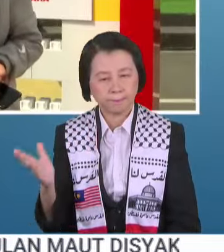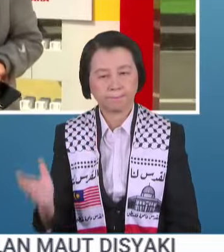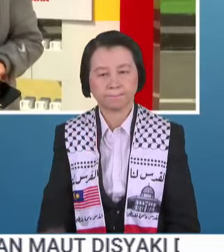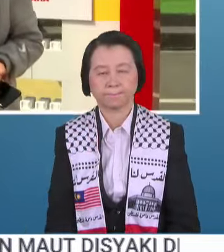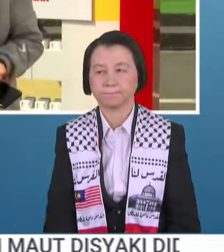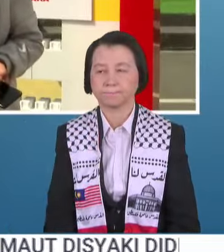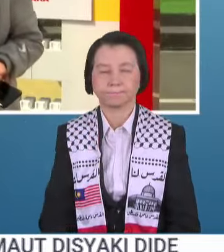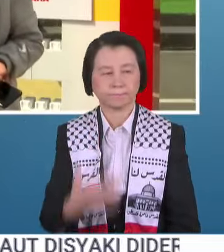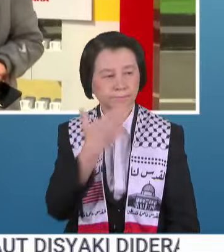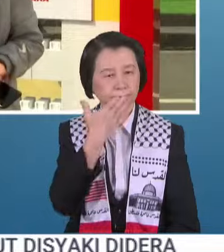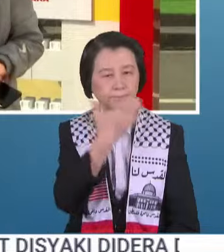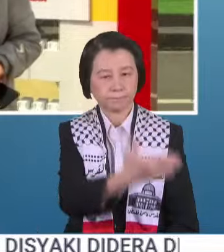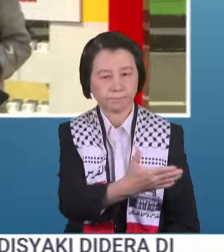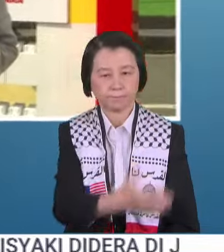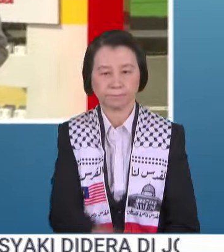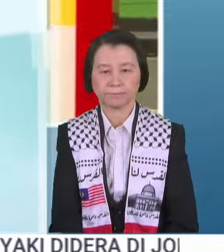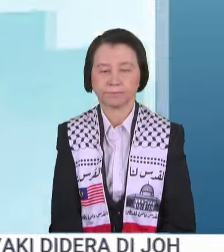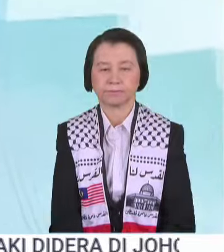Baik, terima kasih.